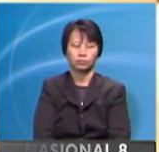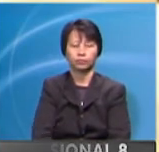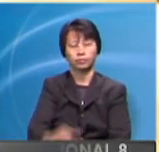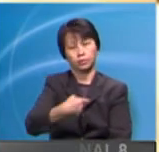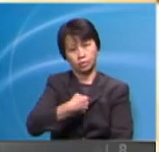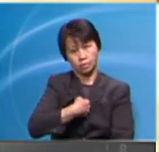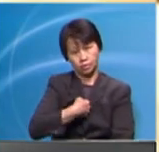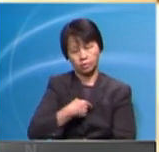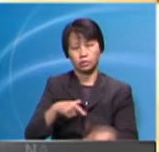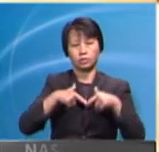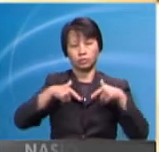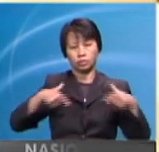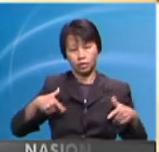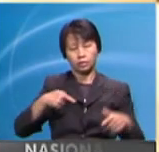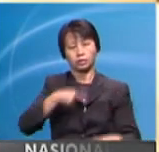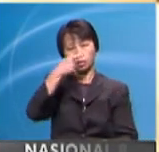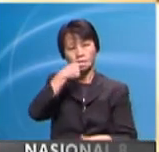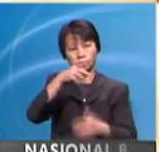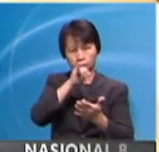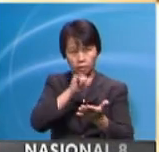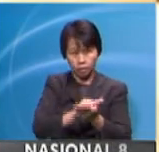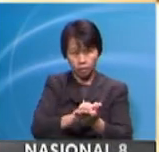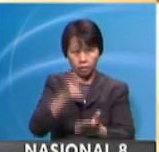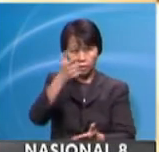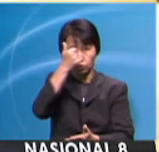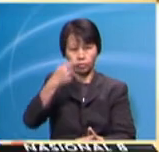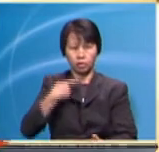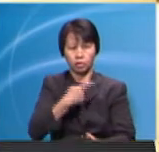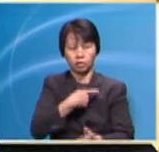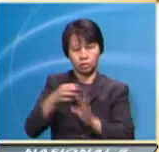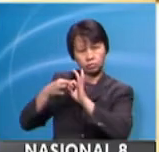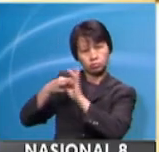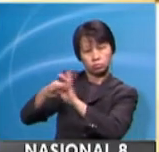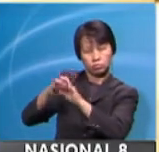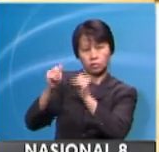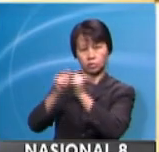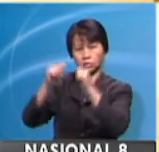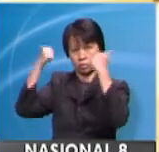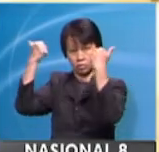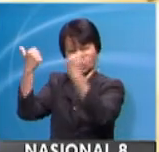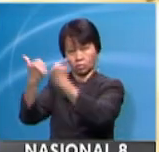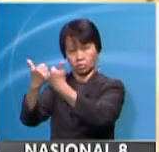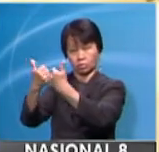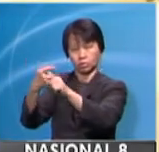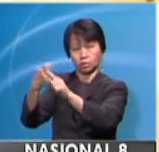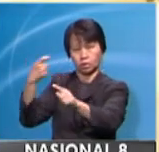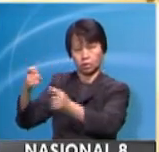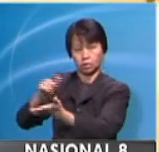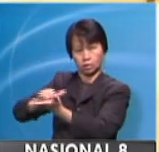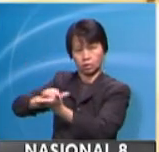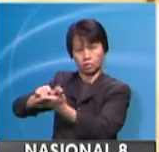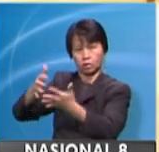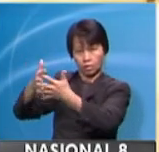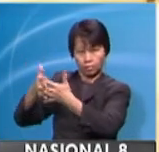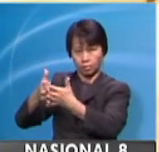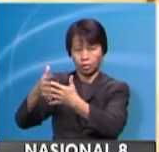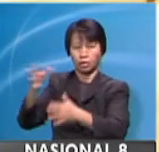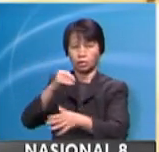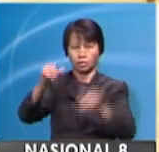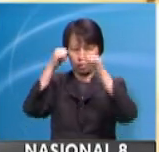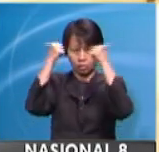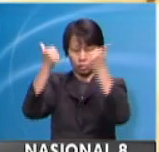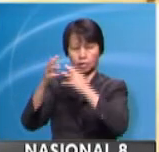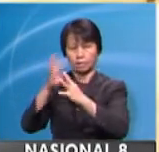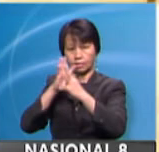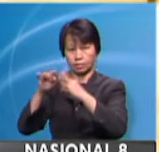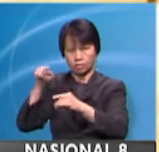berani menyatakan demikian oleh kerana kami bekerjasama dengan Autism Speaks daripada New York. Dan Autism Speaks